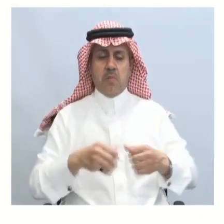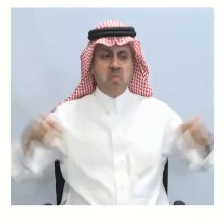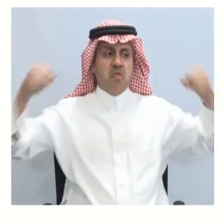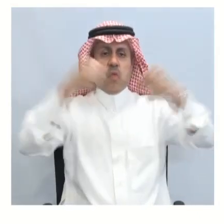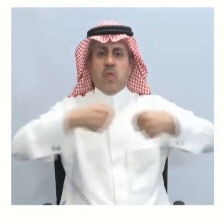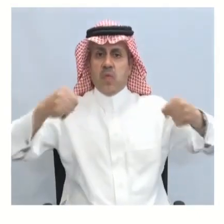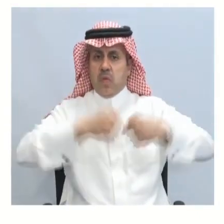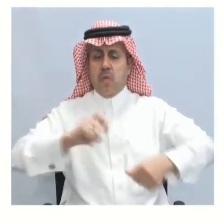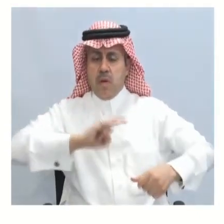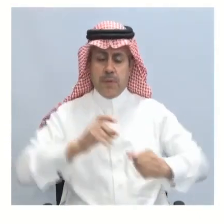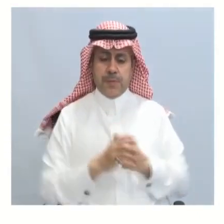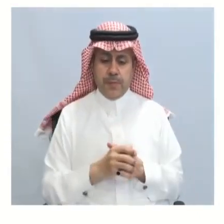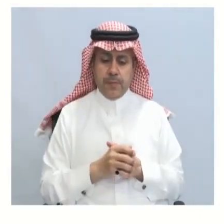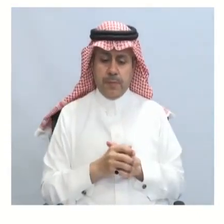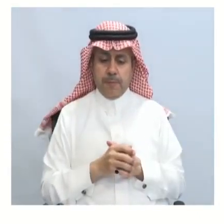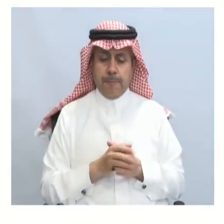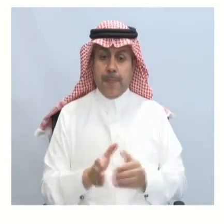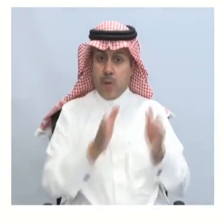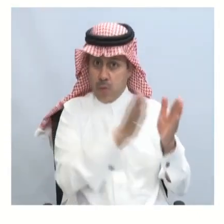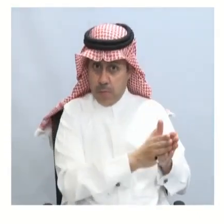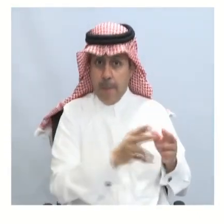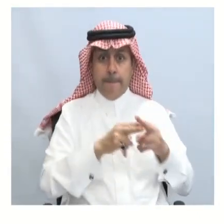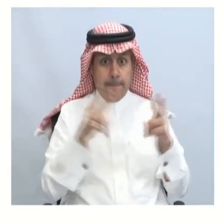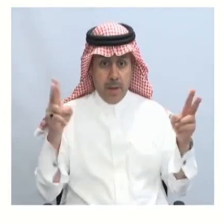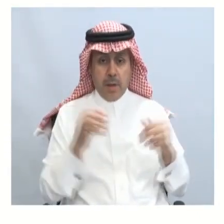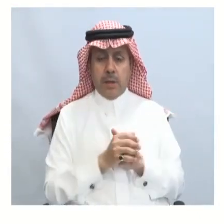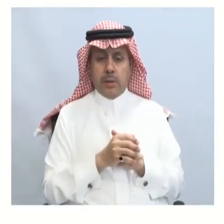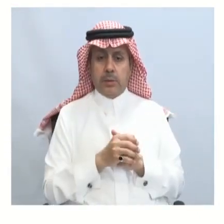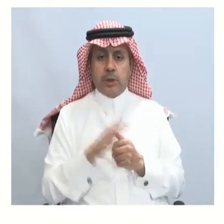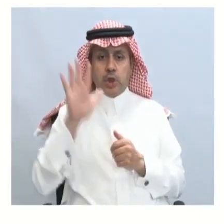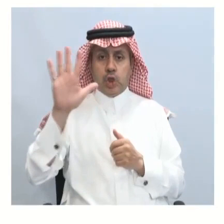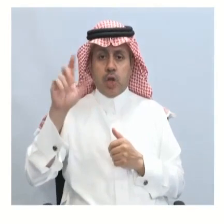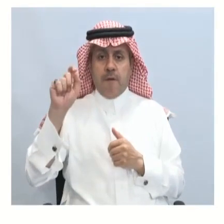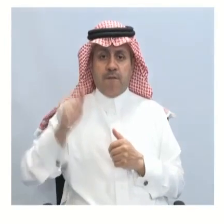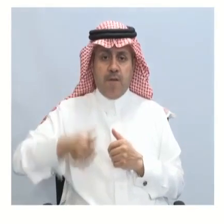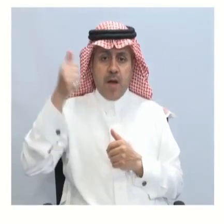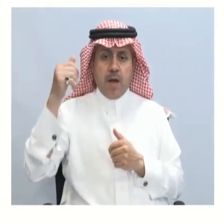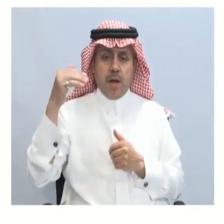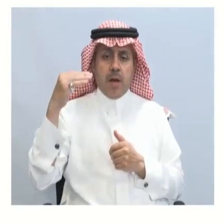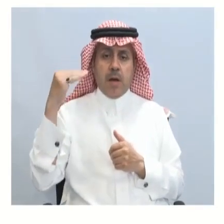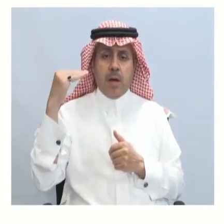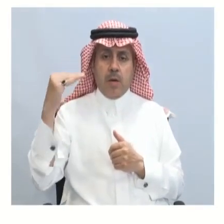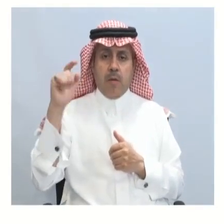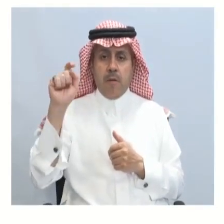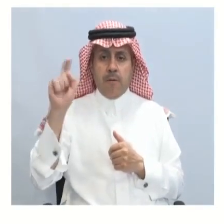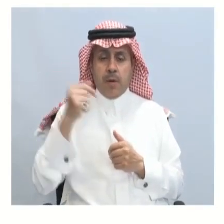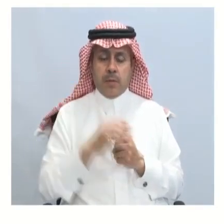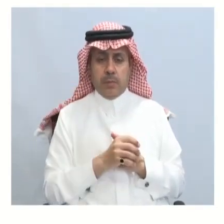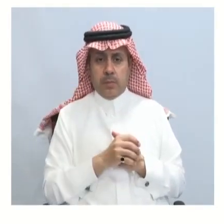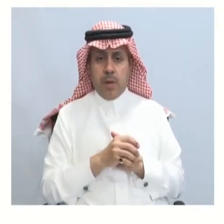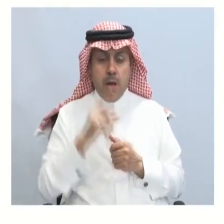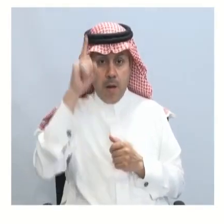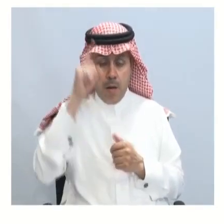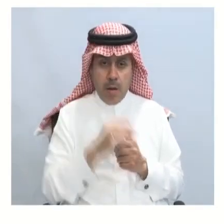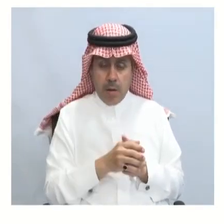معاديه وثم ذكر الله عز وجل فقال شفا حفره اي حافتها وطرفها انقذكم منها هداكم